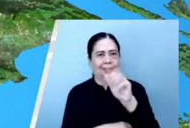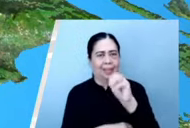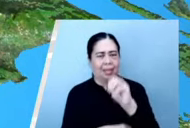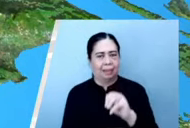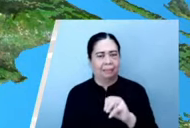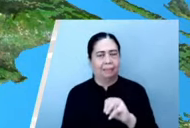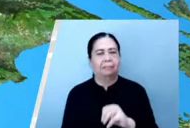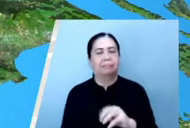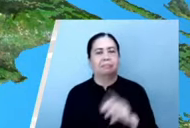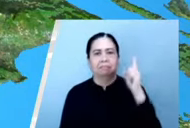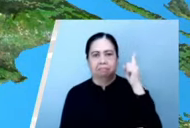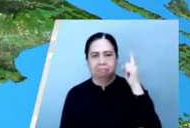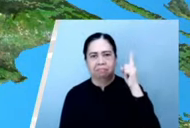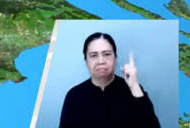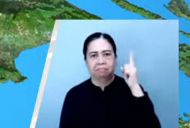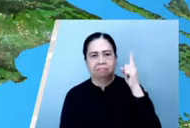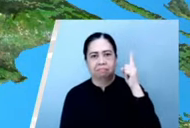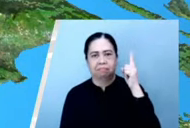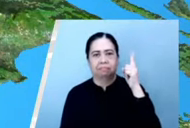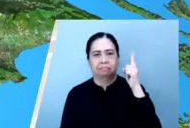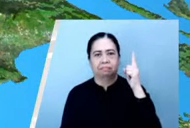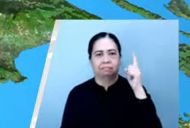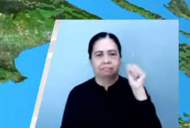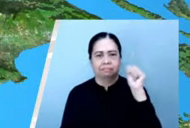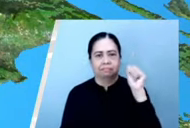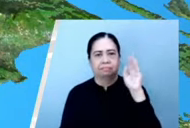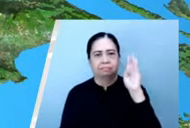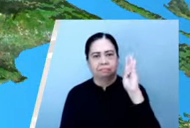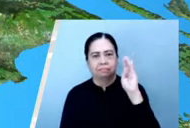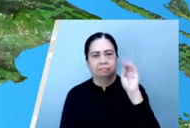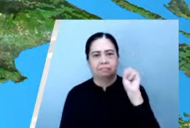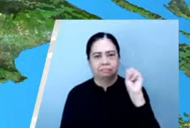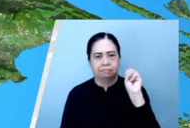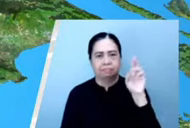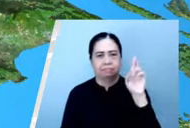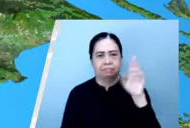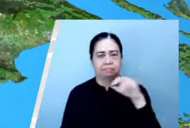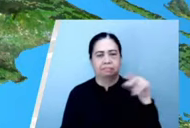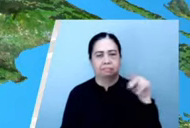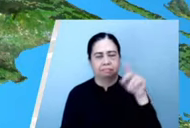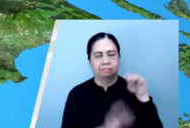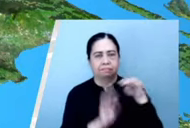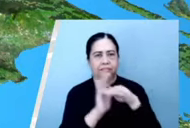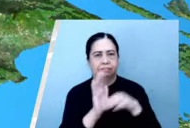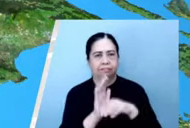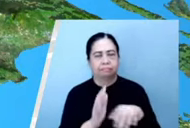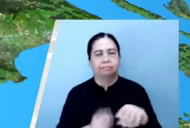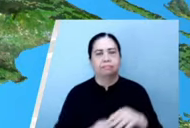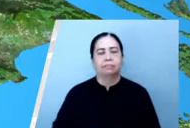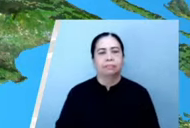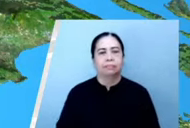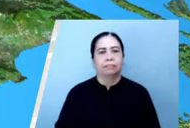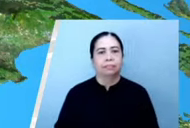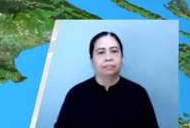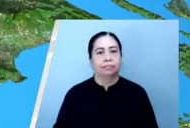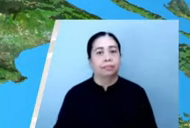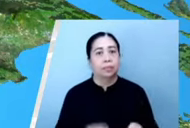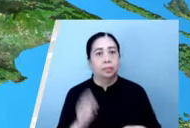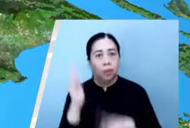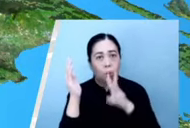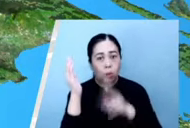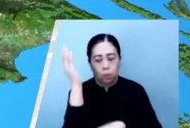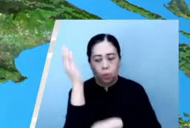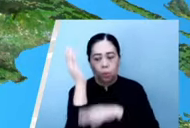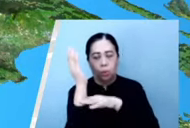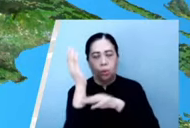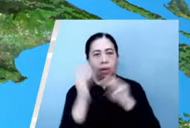La Mesa, Ambuklao, Binga, San Roque at Pantabangan, ayon po yan sa PAGASA. Tumaas naman ang water level sa Magat at